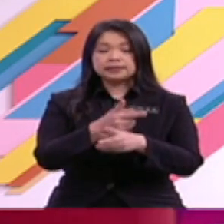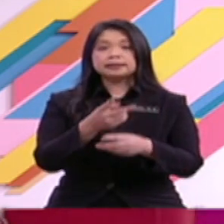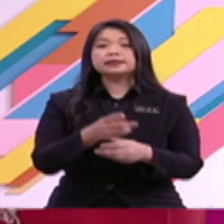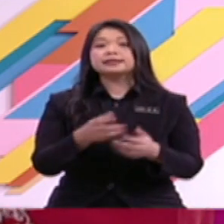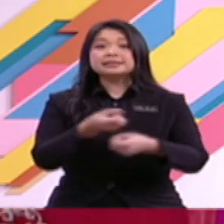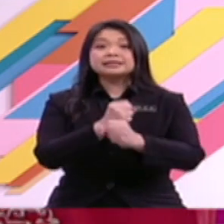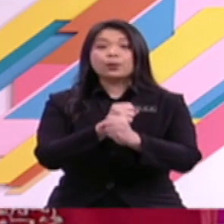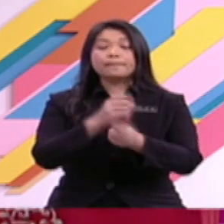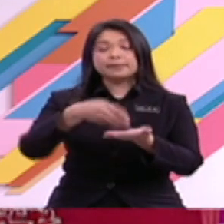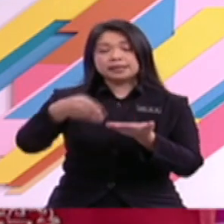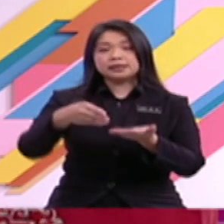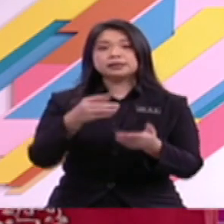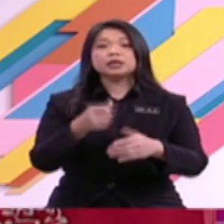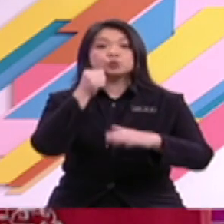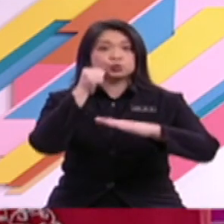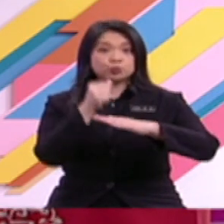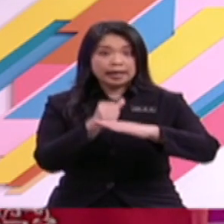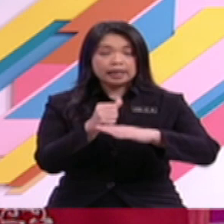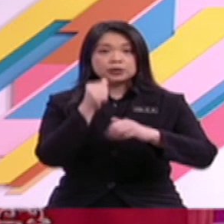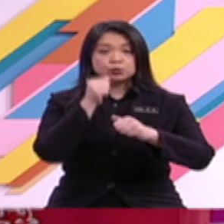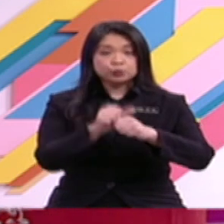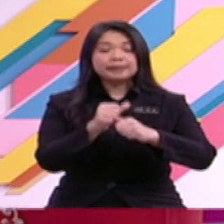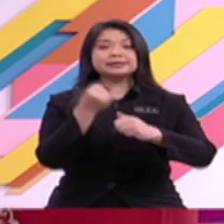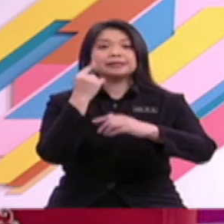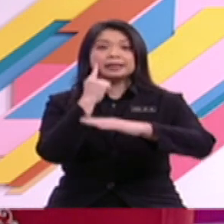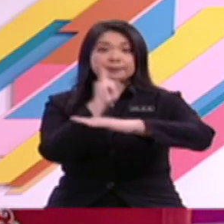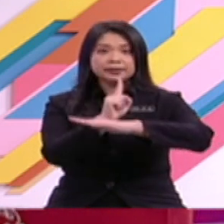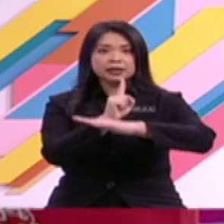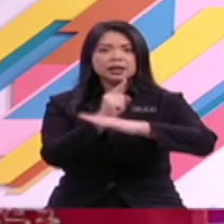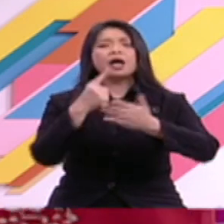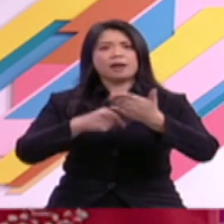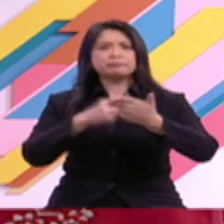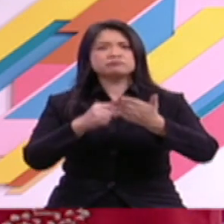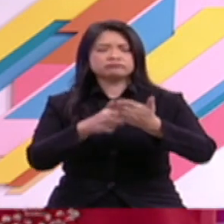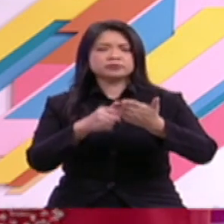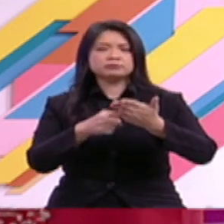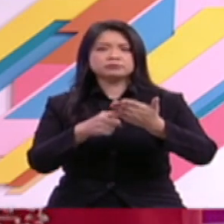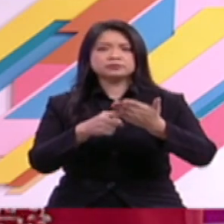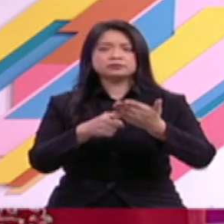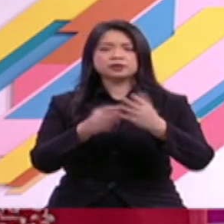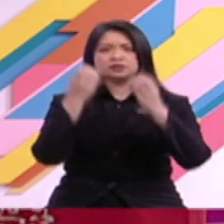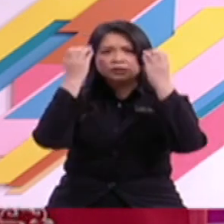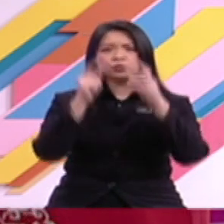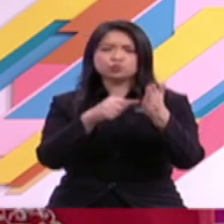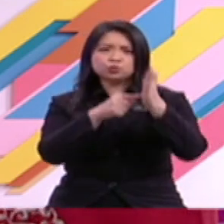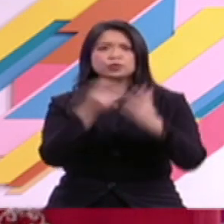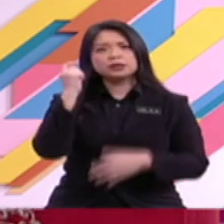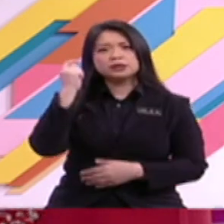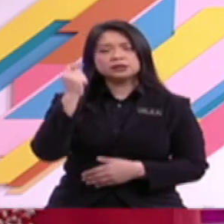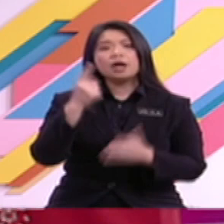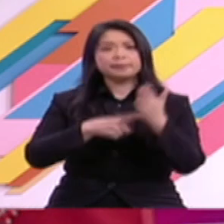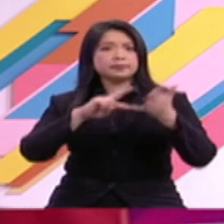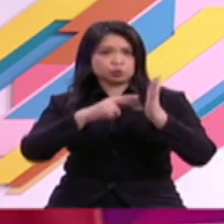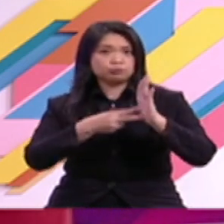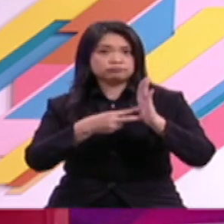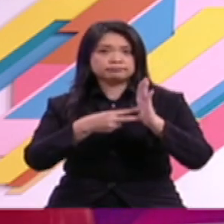surat dengan semestinya adik-adik murid-murid ke kita nyatanya aku masih waktu berkanun f*** dan sembuhlah betul